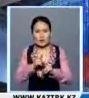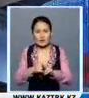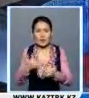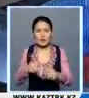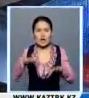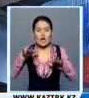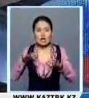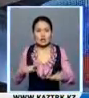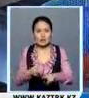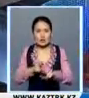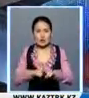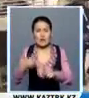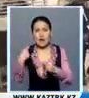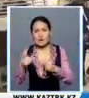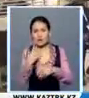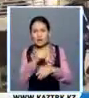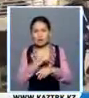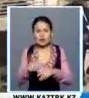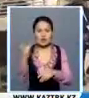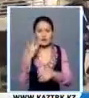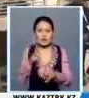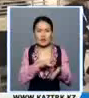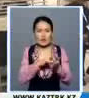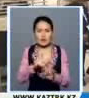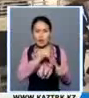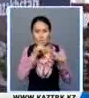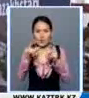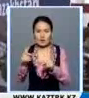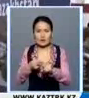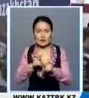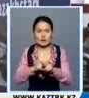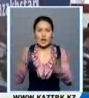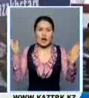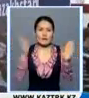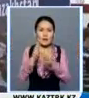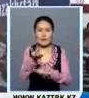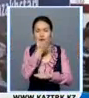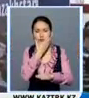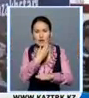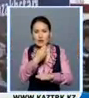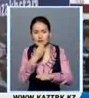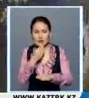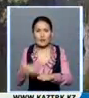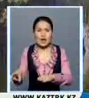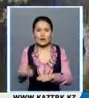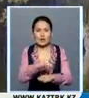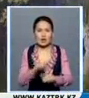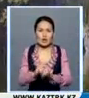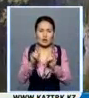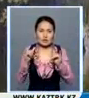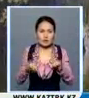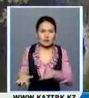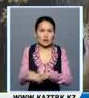азаматтардың дені жергілікті жерден гөрі шет жаққа барып демалғанды ұнатады. Мұндай шаралар арқылы табиғаты тамаша аймақтарды таныстыру